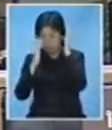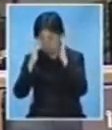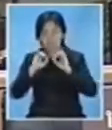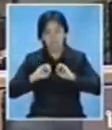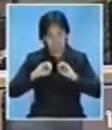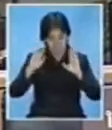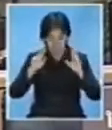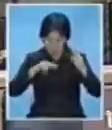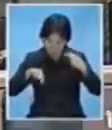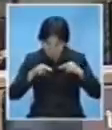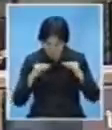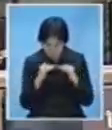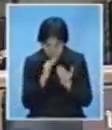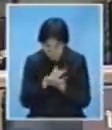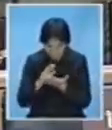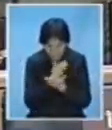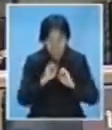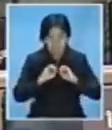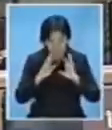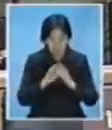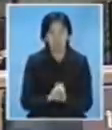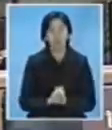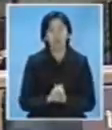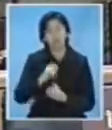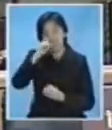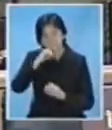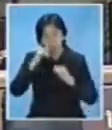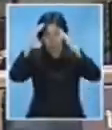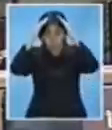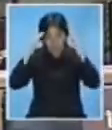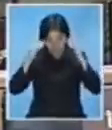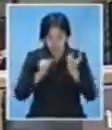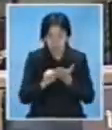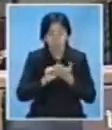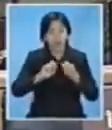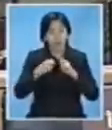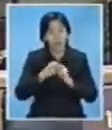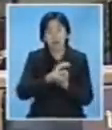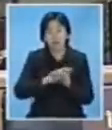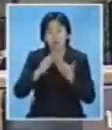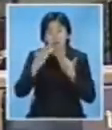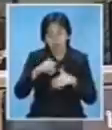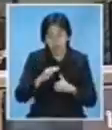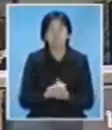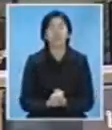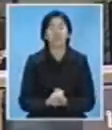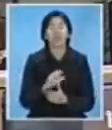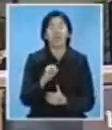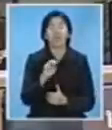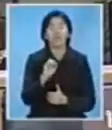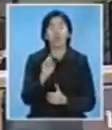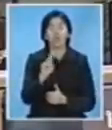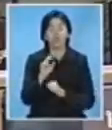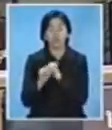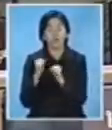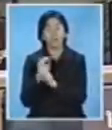งคือกรณีที่เห็นในภาพนี้กับกรณีของไทยเวียดนามซึ่งสะสางไปแล้วนะคะในกรอบของ MOU 44